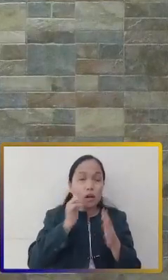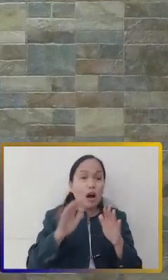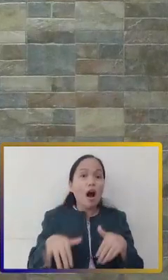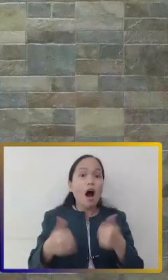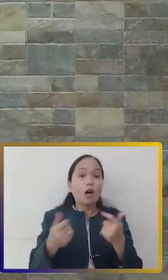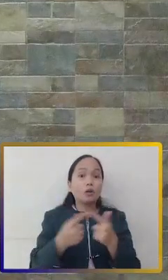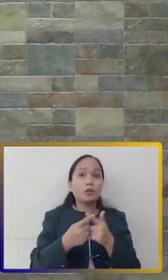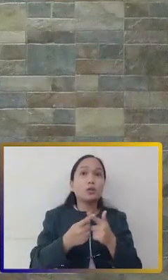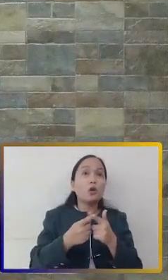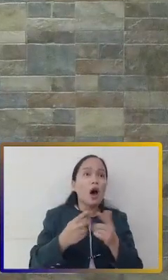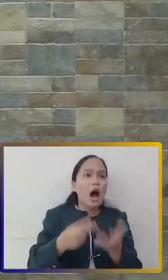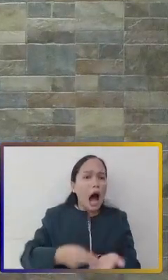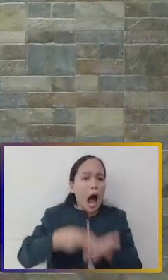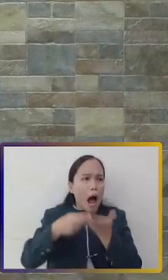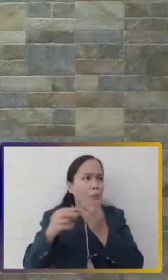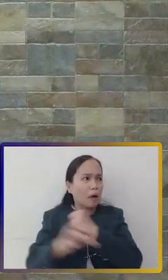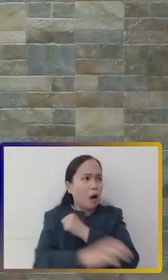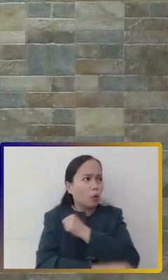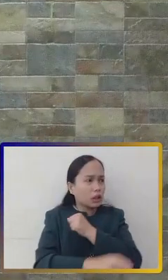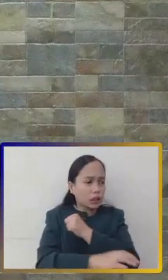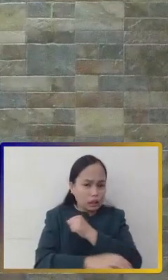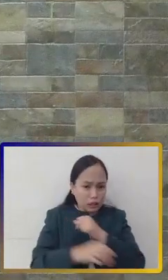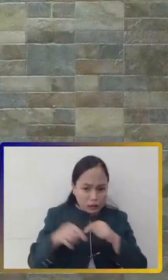tayo makakatulong sa bayan.